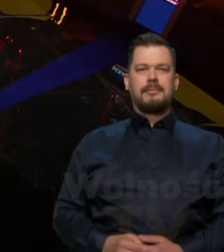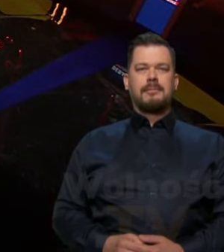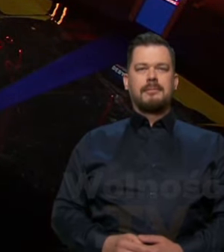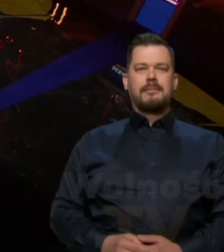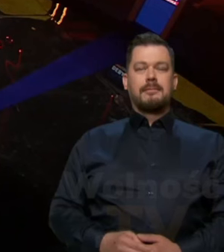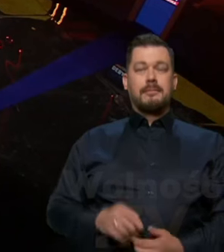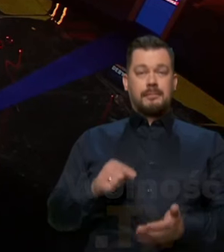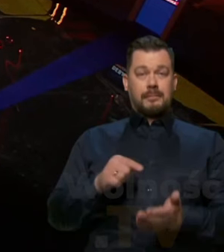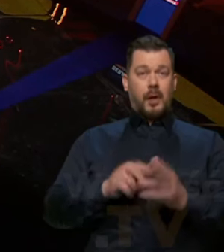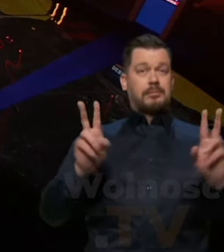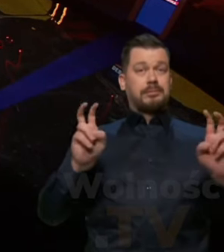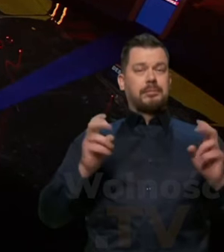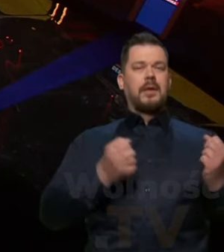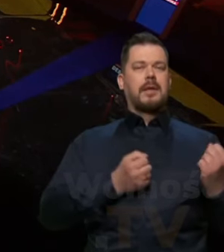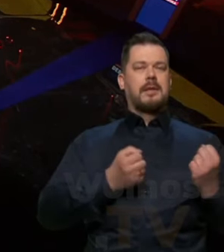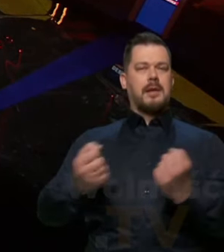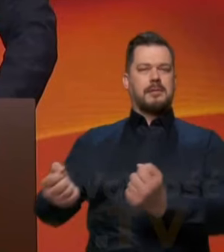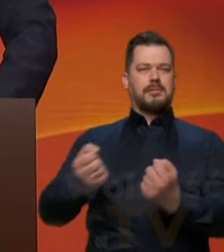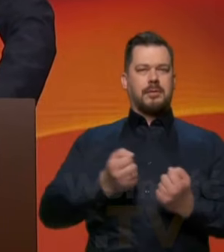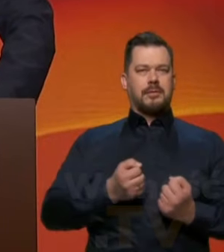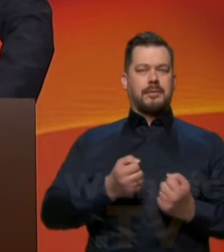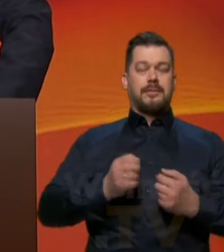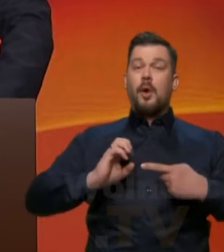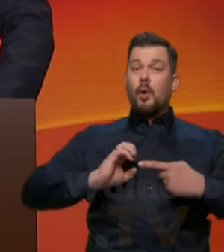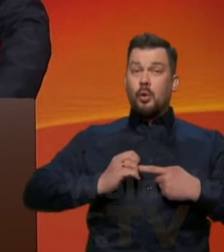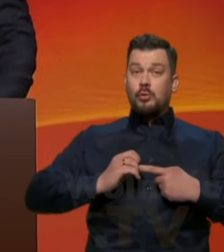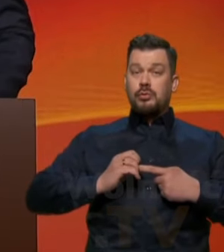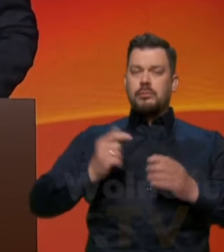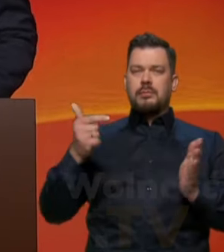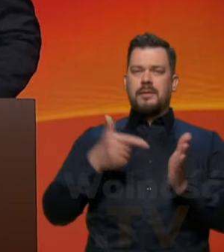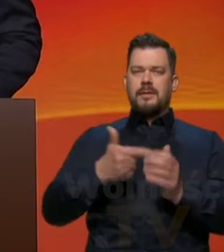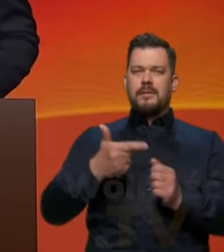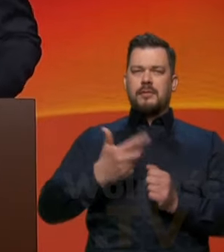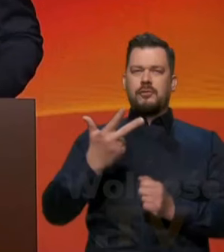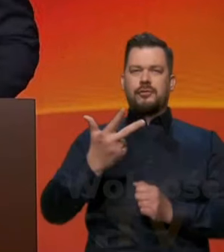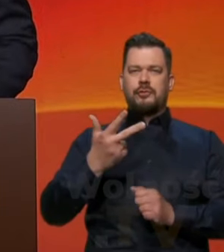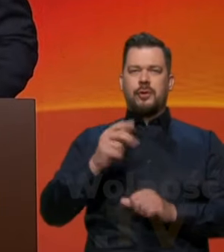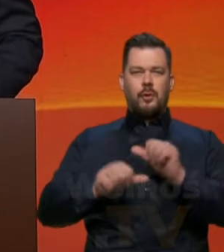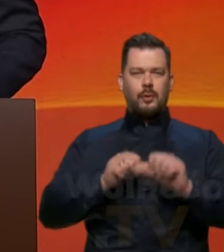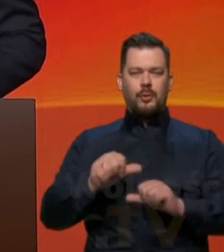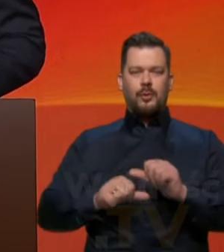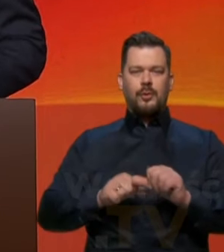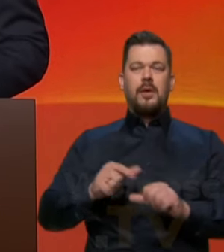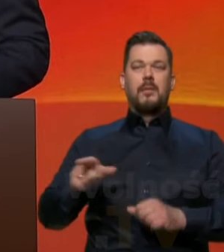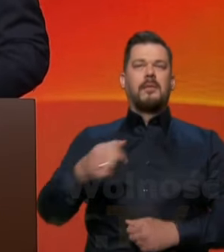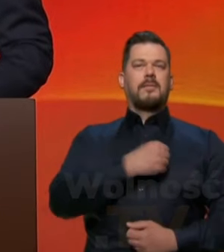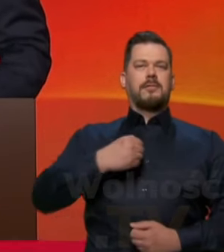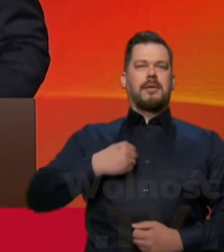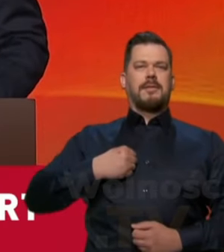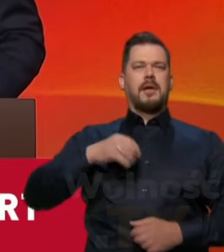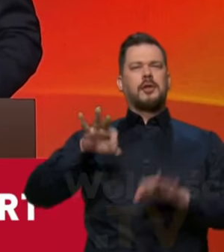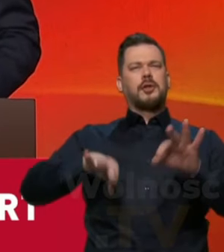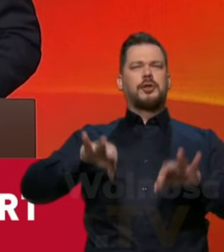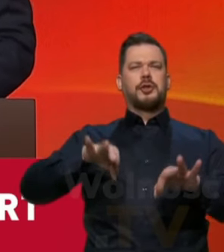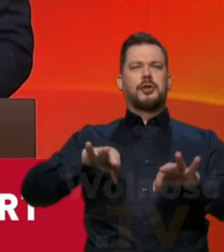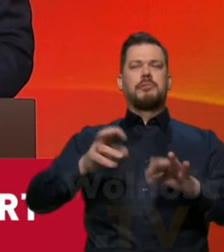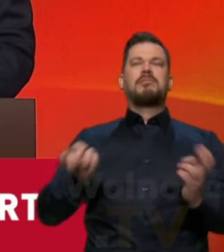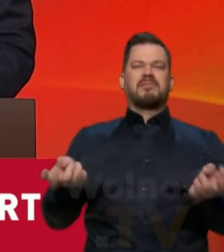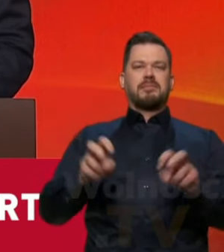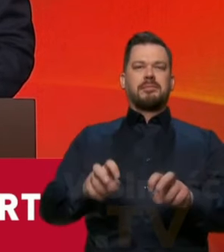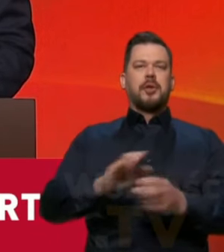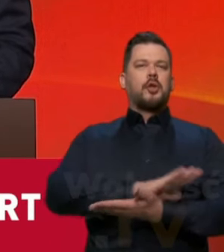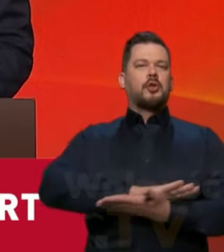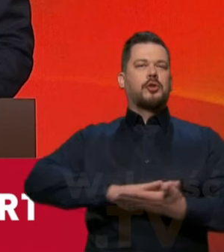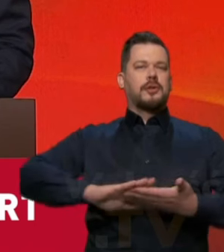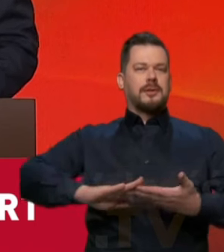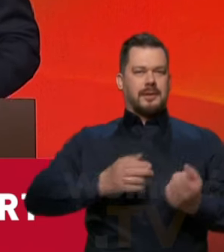A ta kategoria to transport. W grudniu 2023 roku stołeczni radni zdecydowali o utworzeniu strefy